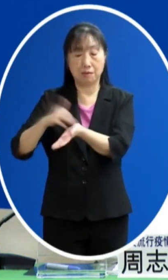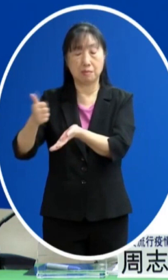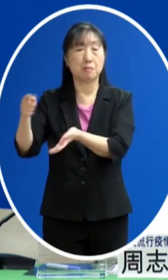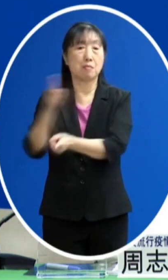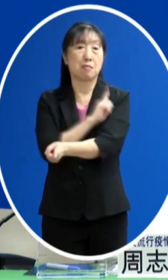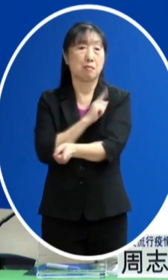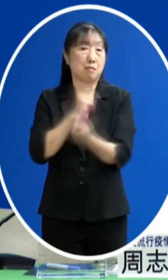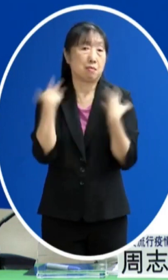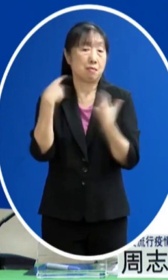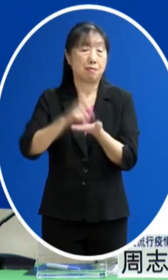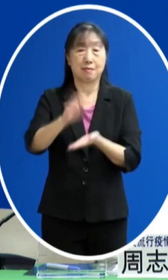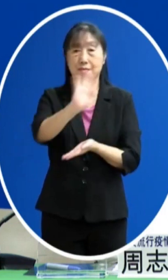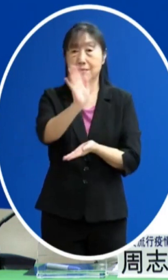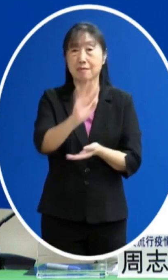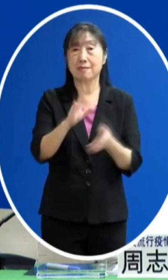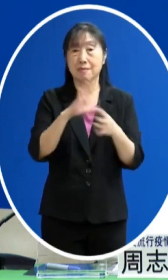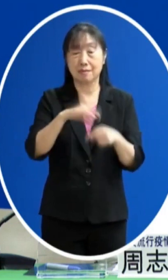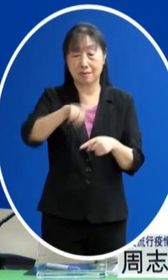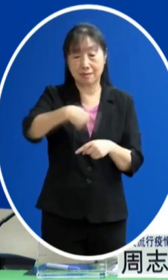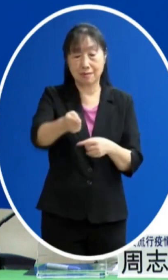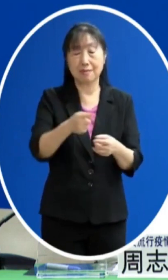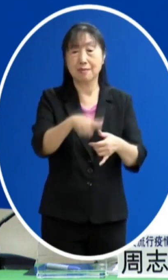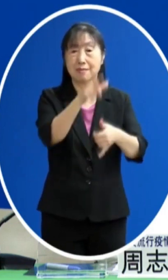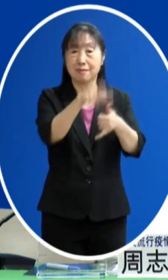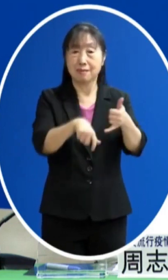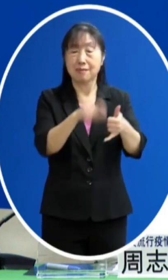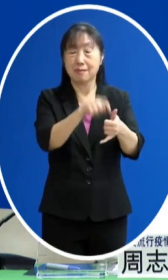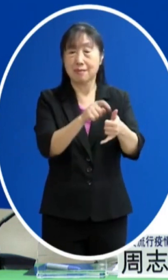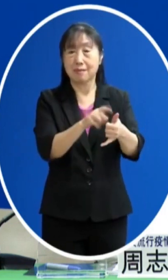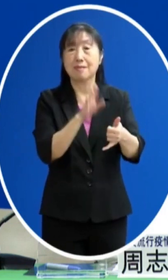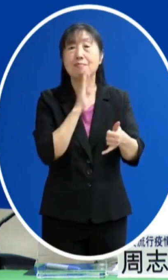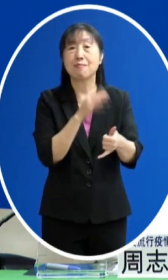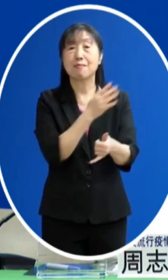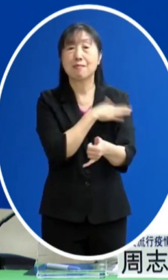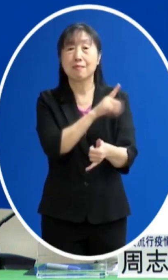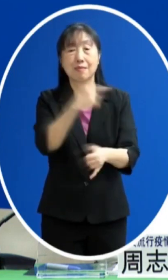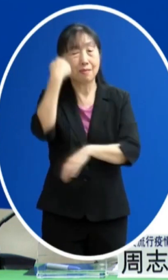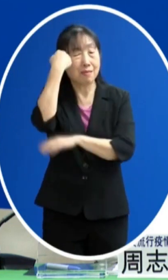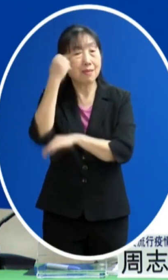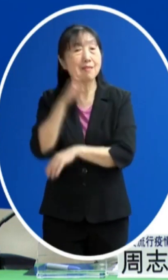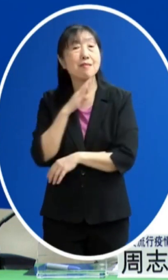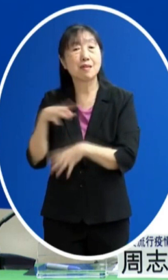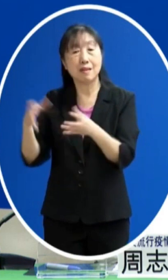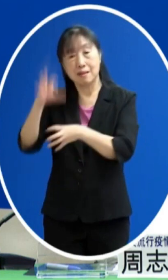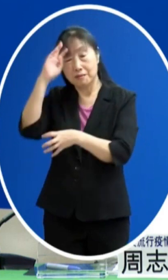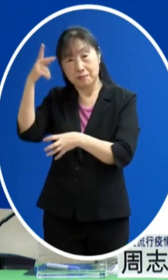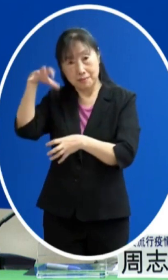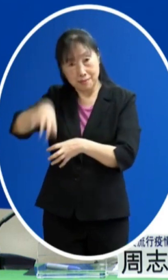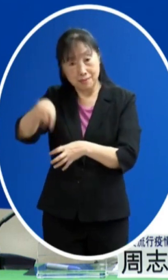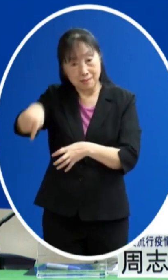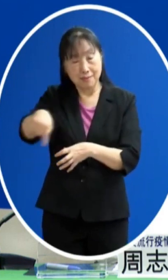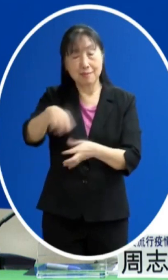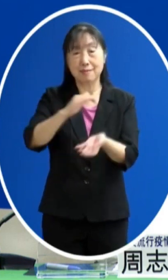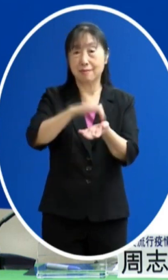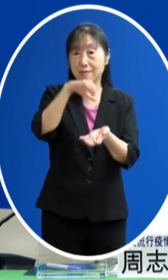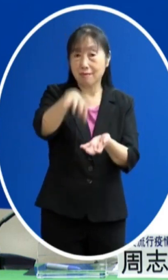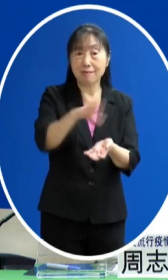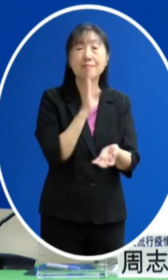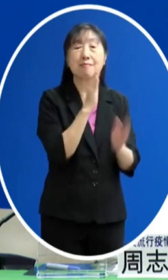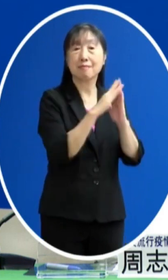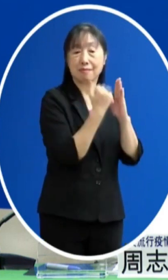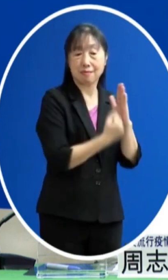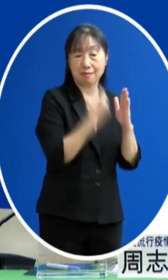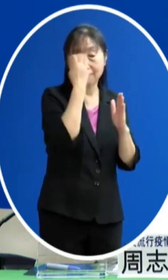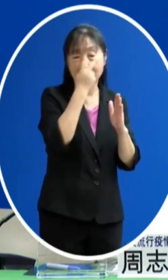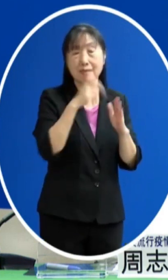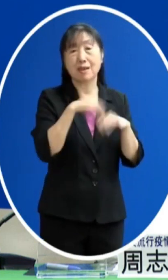因为我们的病患他后续会有不管是住院住在急诊所或者是回到居家照护的后续的这个照护团